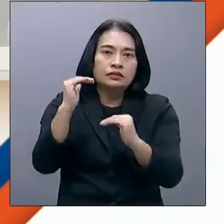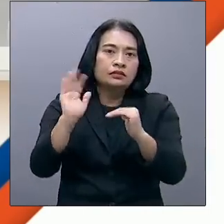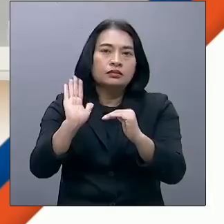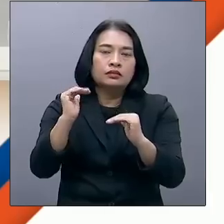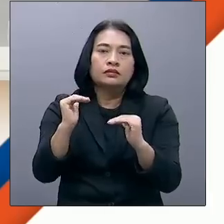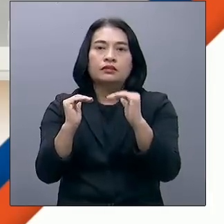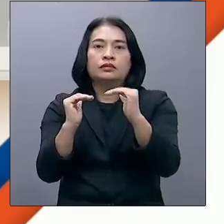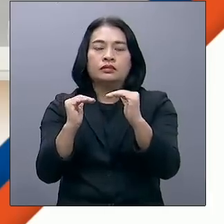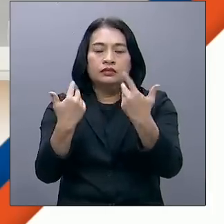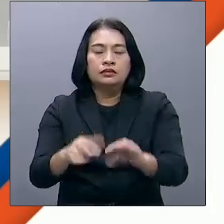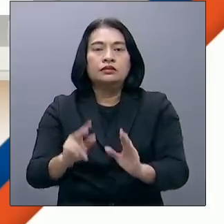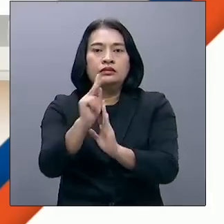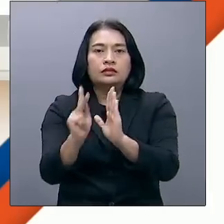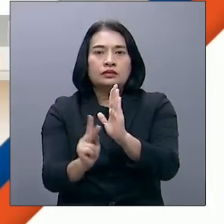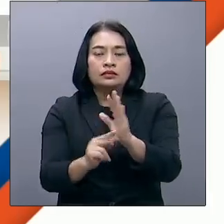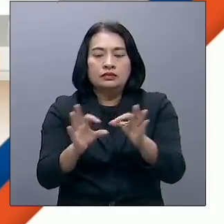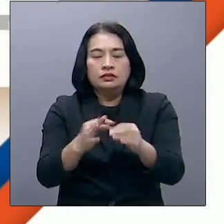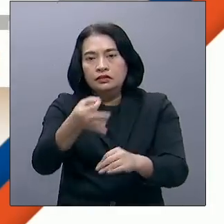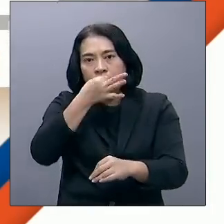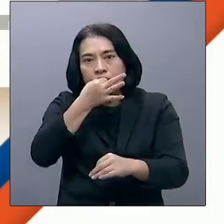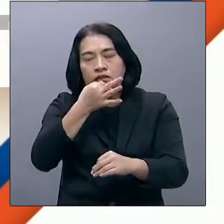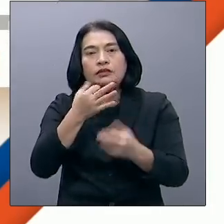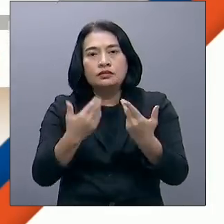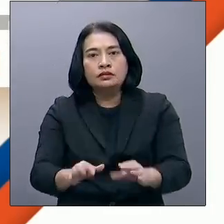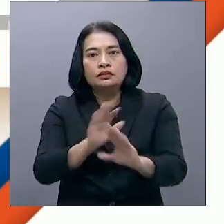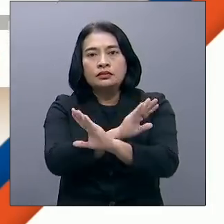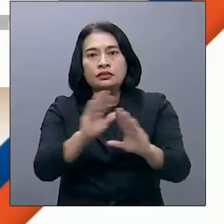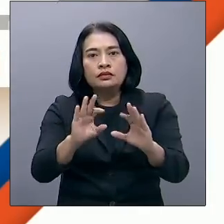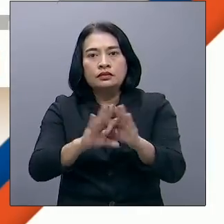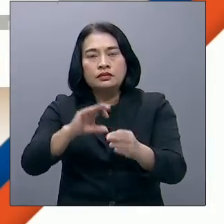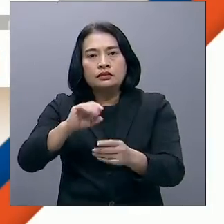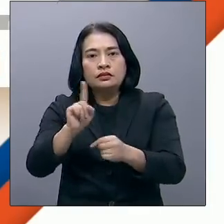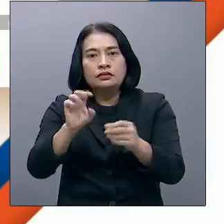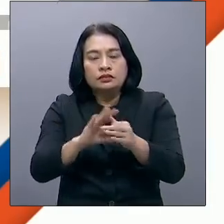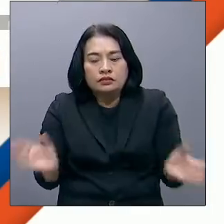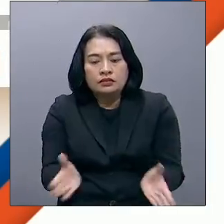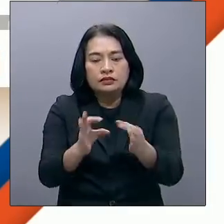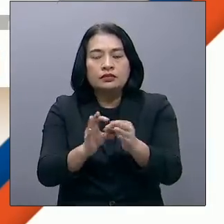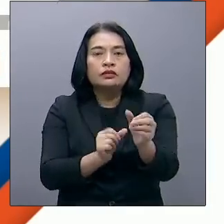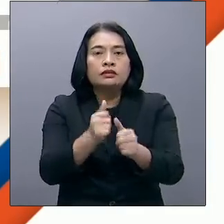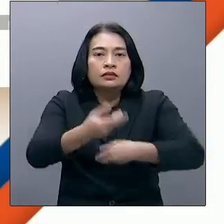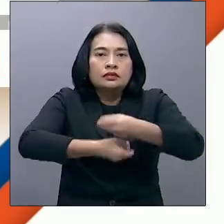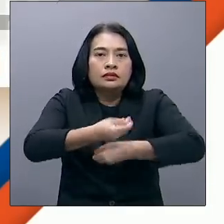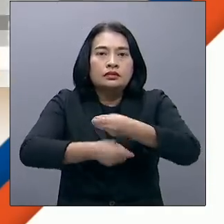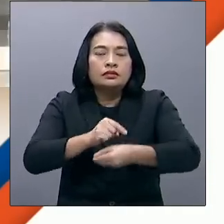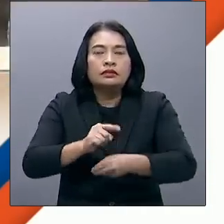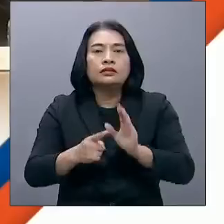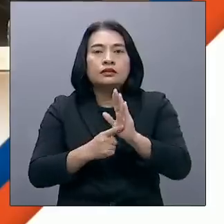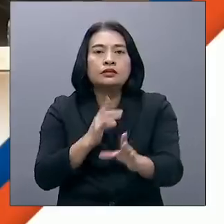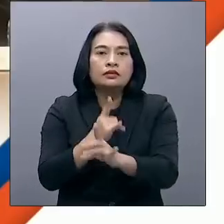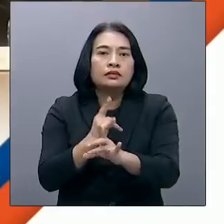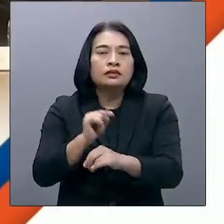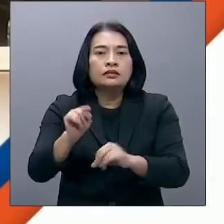ยกเครื่องกฎหมายเกี่ยวกับการทำมาหากินการยกเลิกการผูกขาดและส่งเสริมการแข่งขันทางการค้าเช่นเครื่องดื่มแอลก